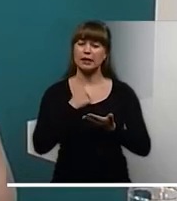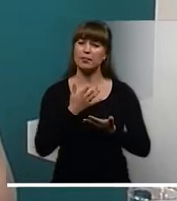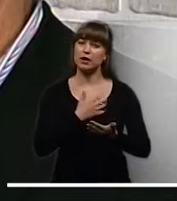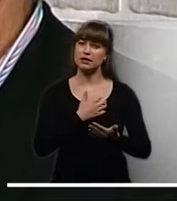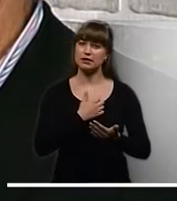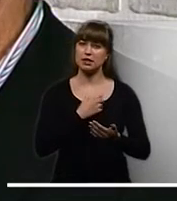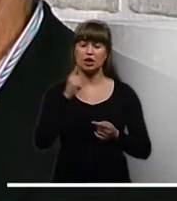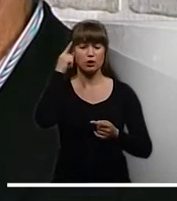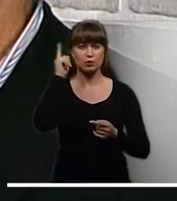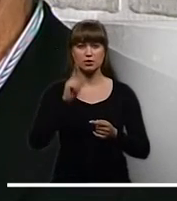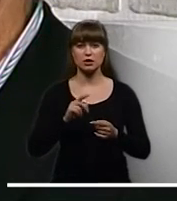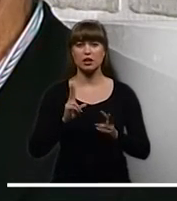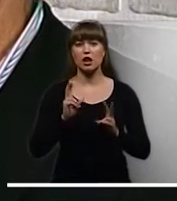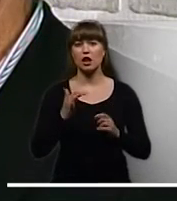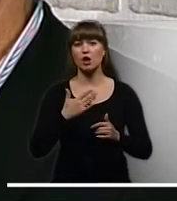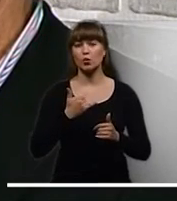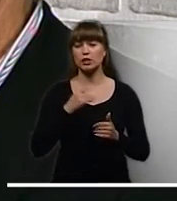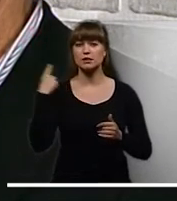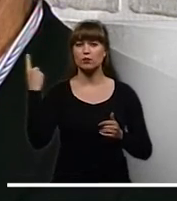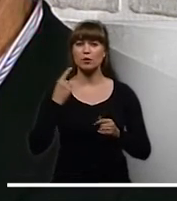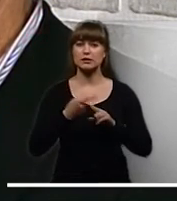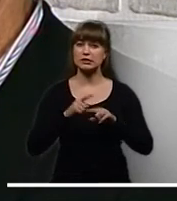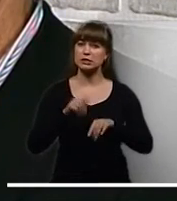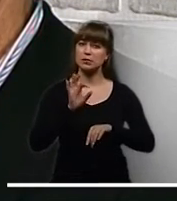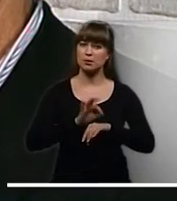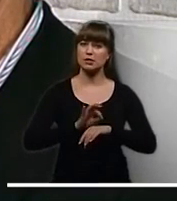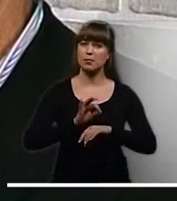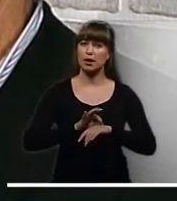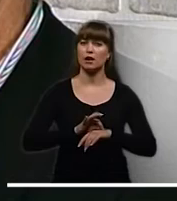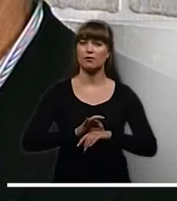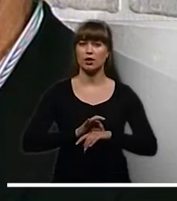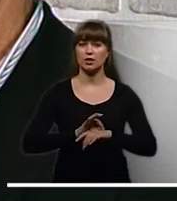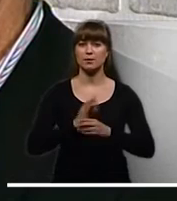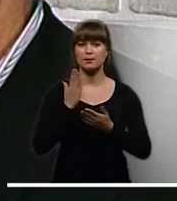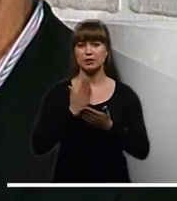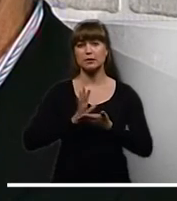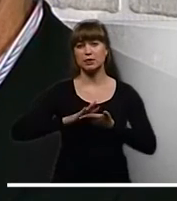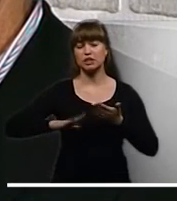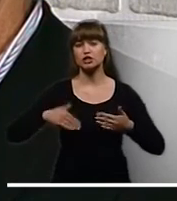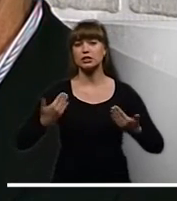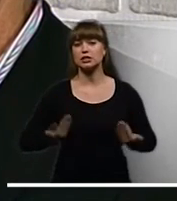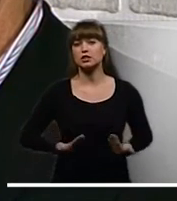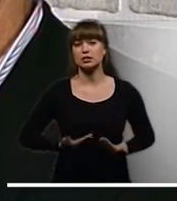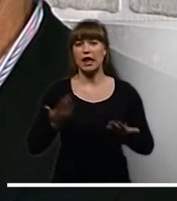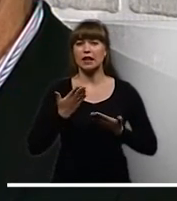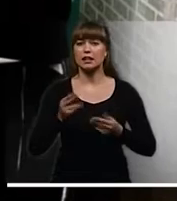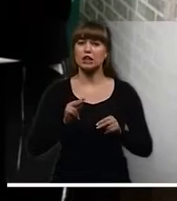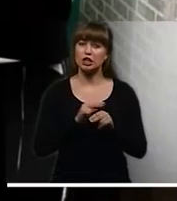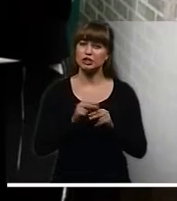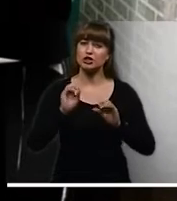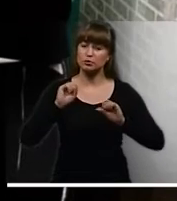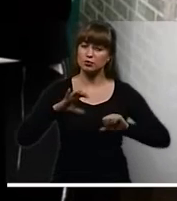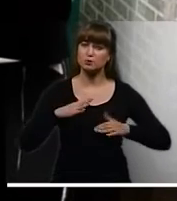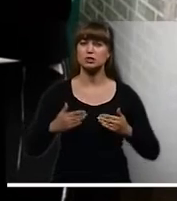хотела узнать, как у нас в области с этим заболеванием, какие продолжительность жизни, какие лечения,